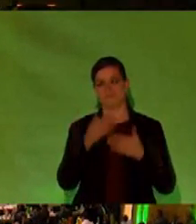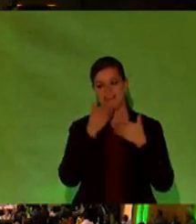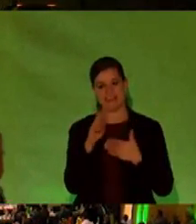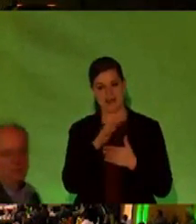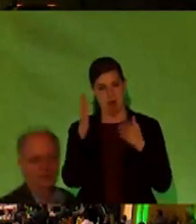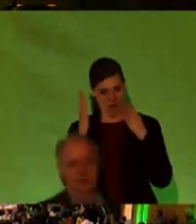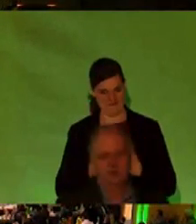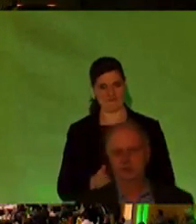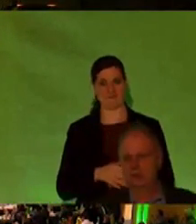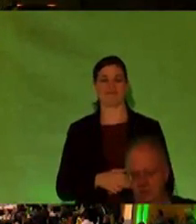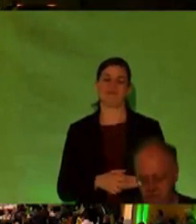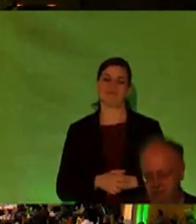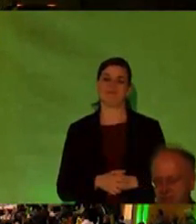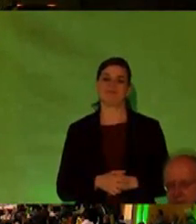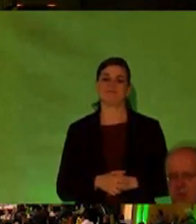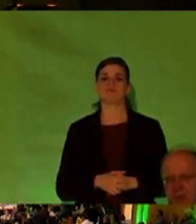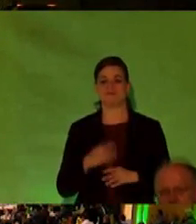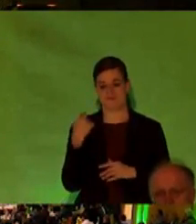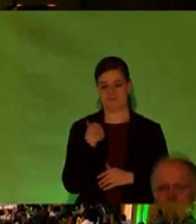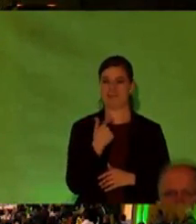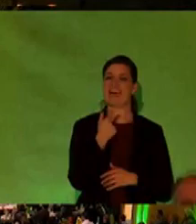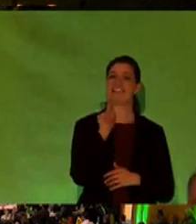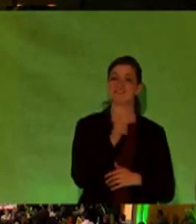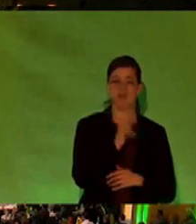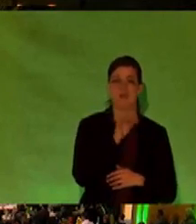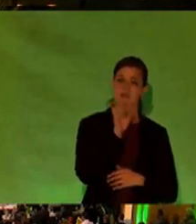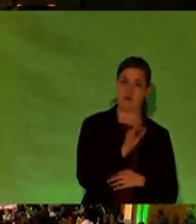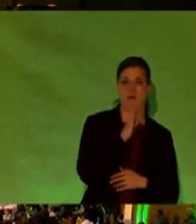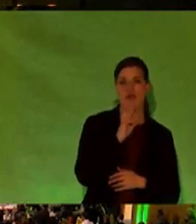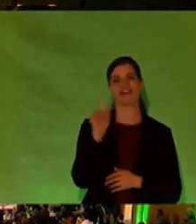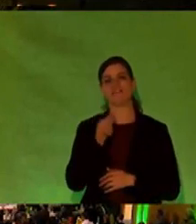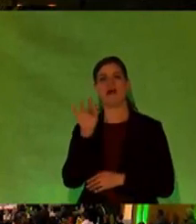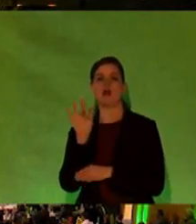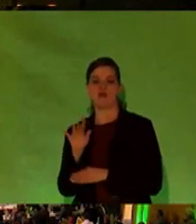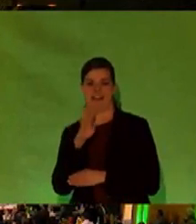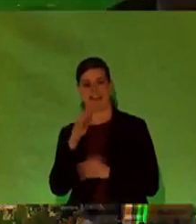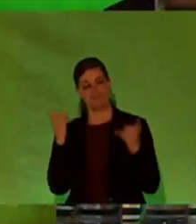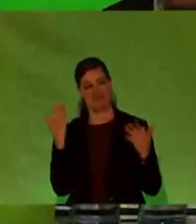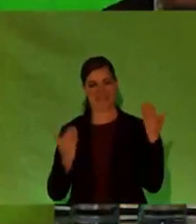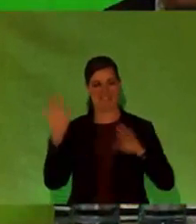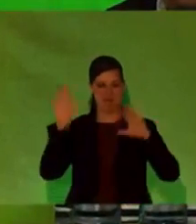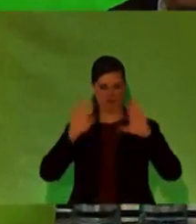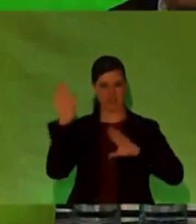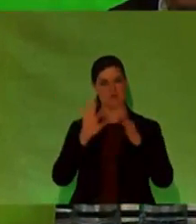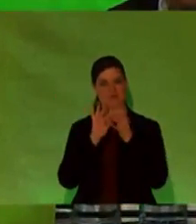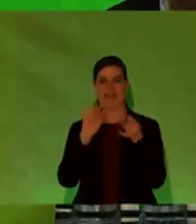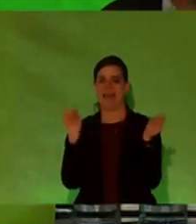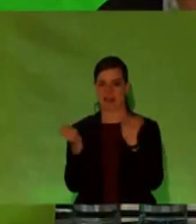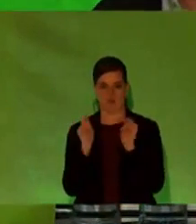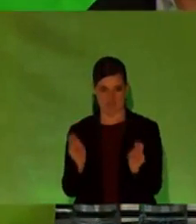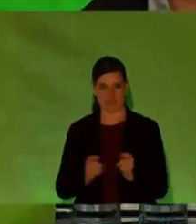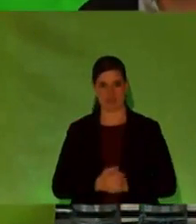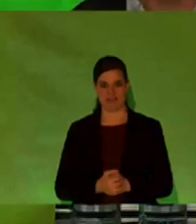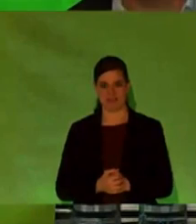Wir kommen dann jetzt nach diesen zwei Pro- und zwei Kontrareden zur Abstimmung über den Änderungsantrag.